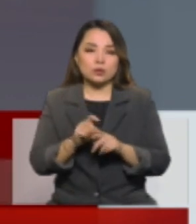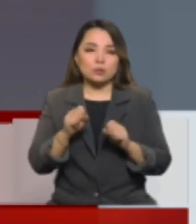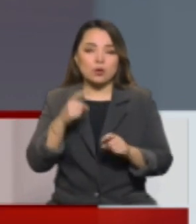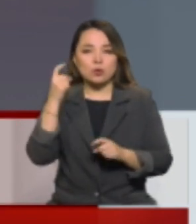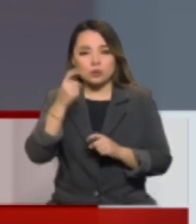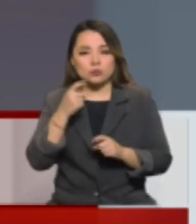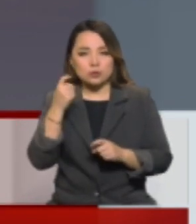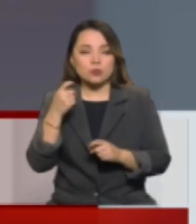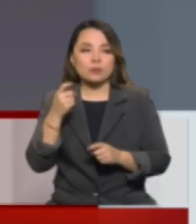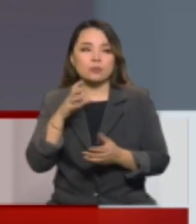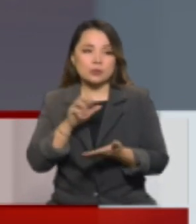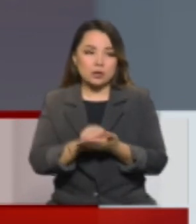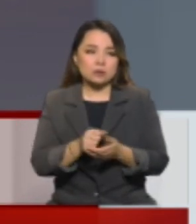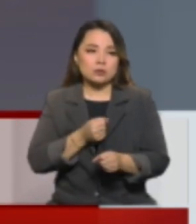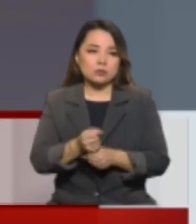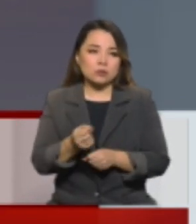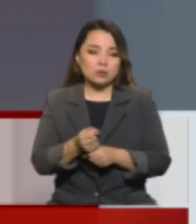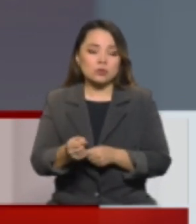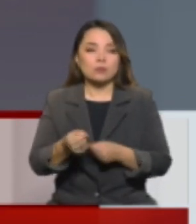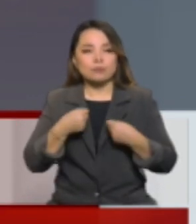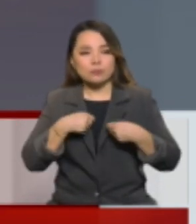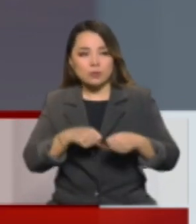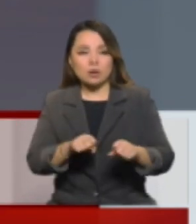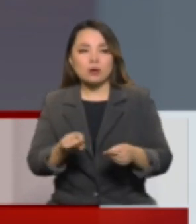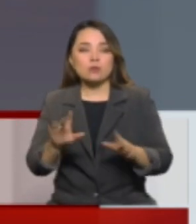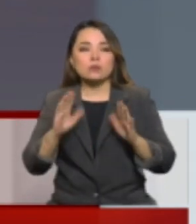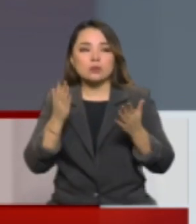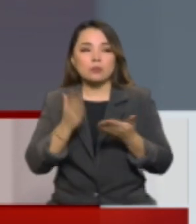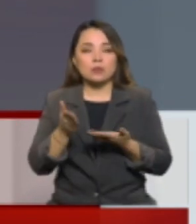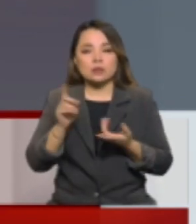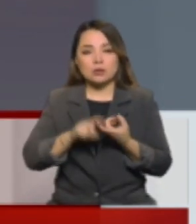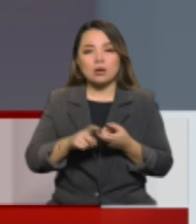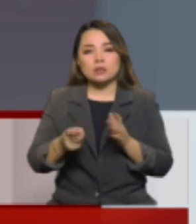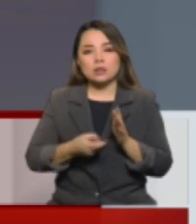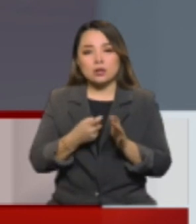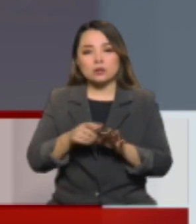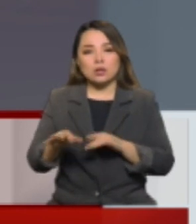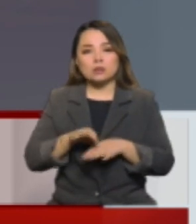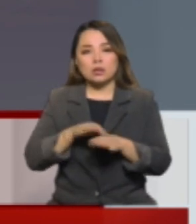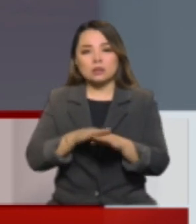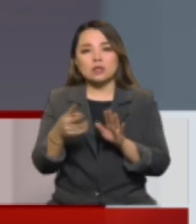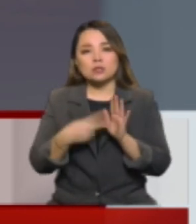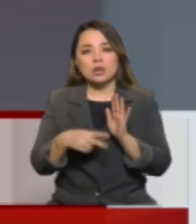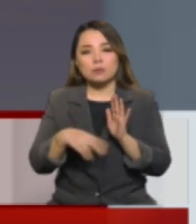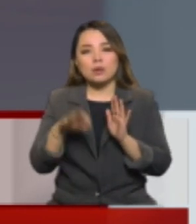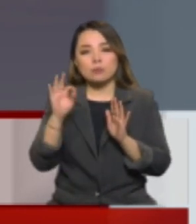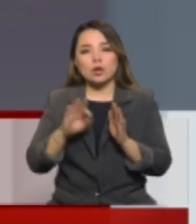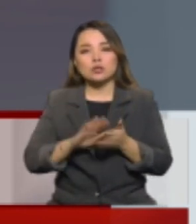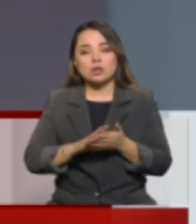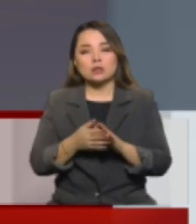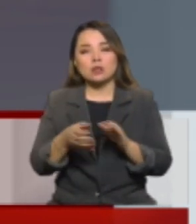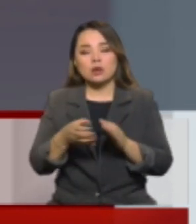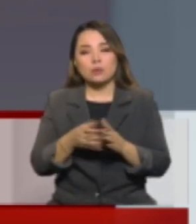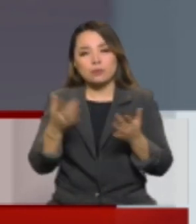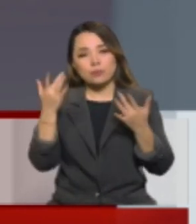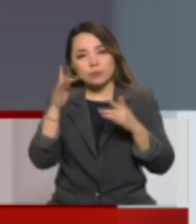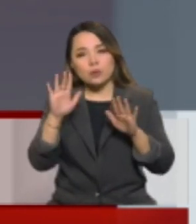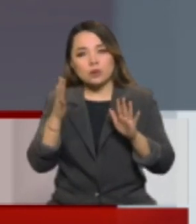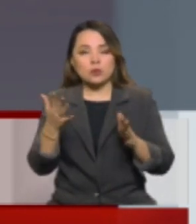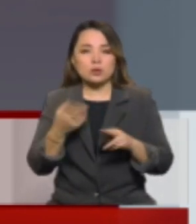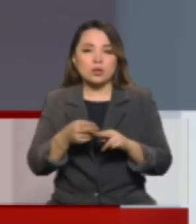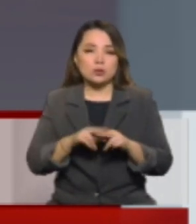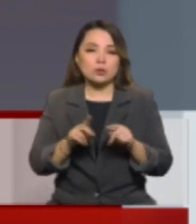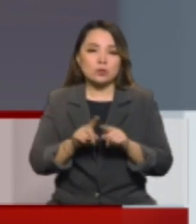ішімдік ұрып-соғуға байланысты оқиғалармен тікелей байланысты. Тергеу шаралары кезінде 70% жағдайда оқиғаны міндетті